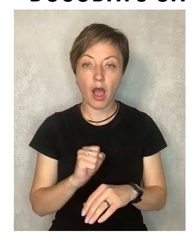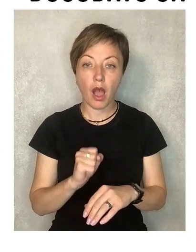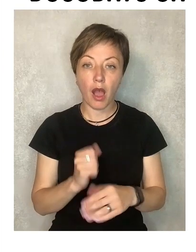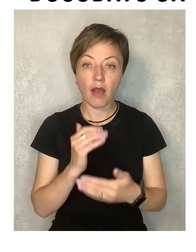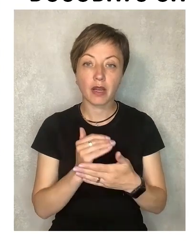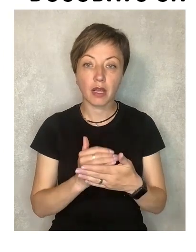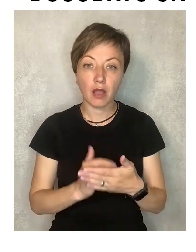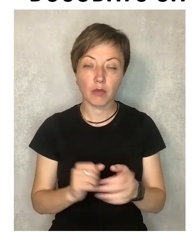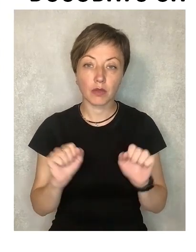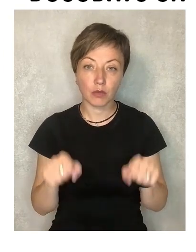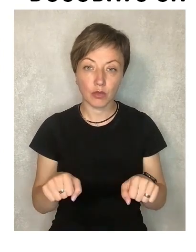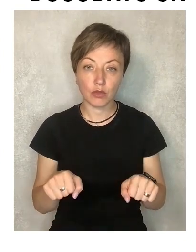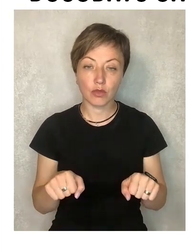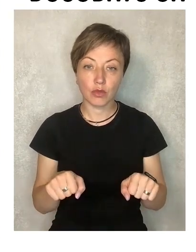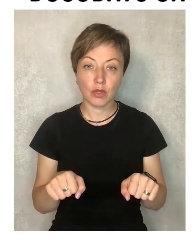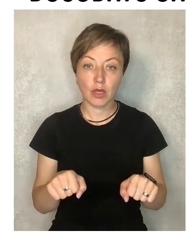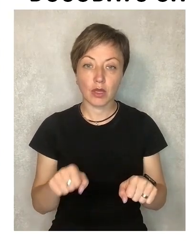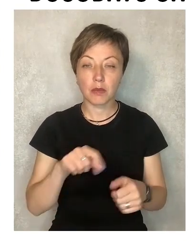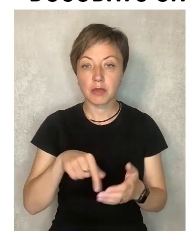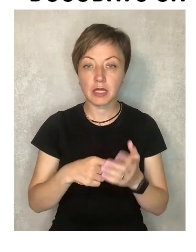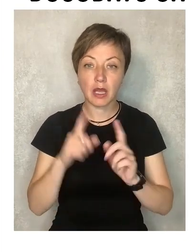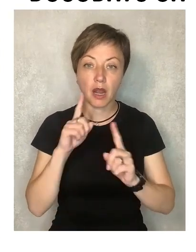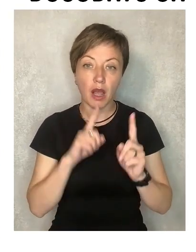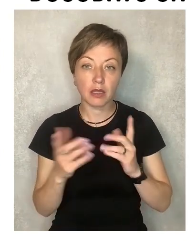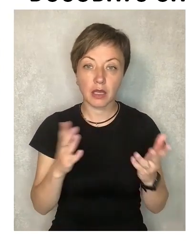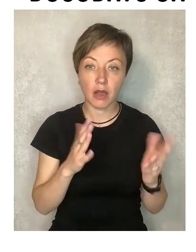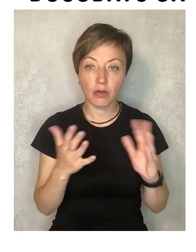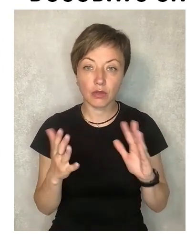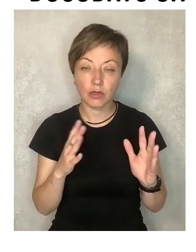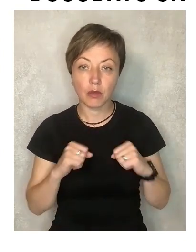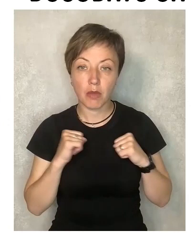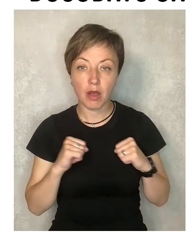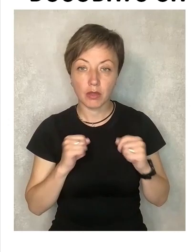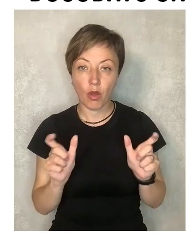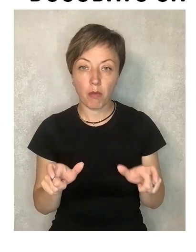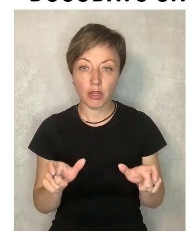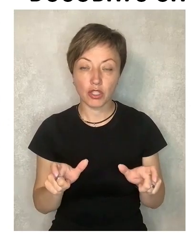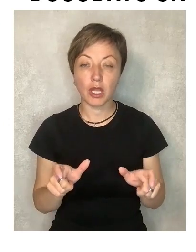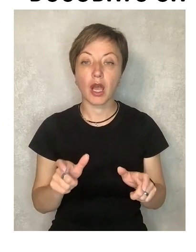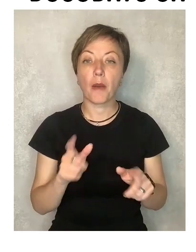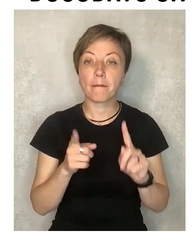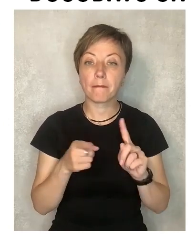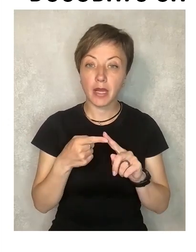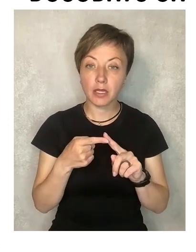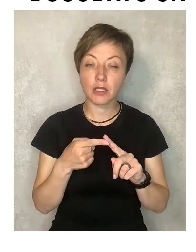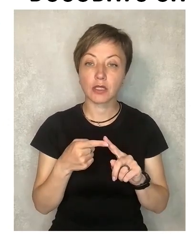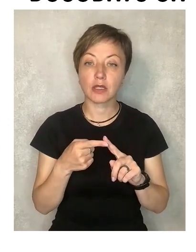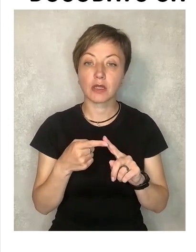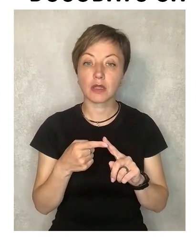можуть вже міські ради якось там щось намагатись обмежити. Тому крок перший ваш має бути – це